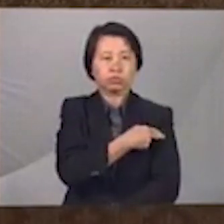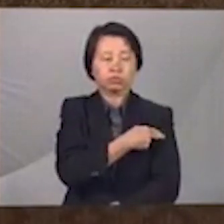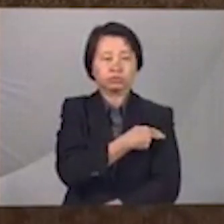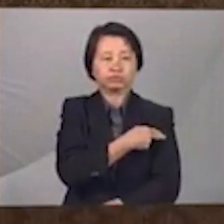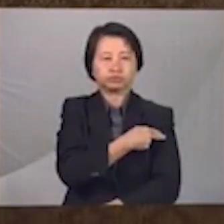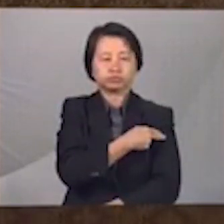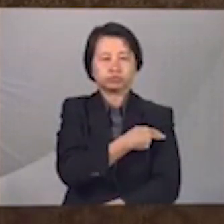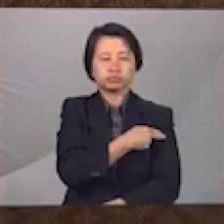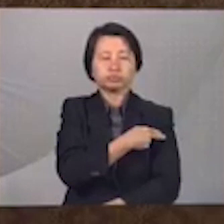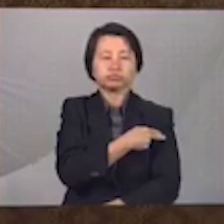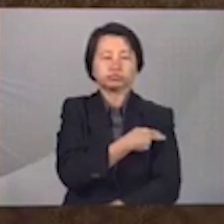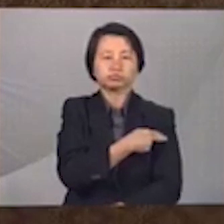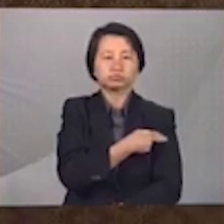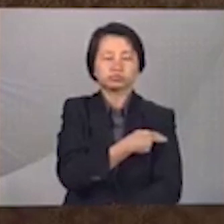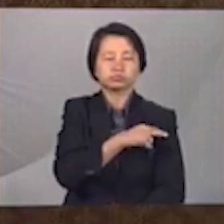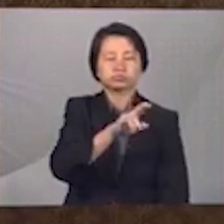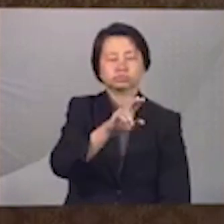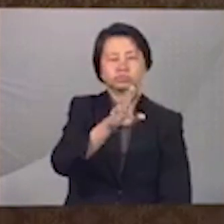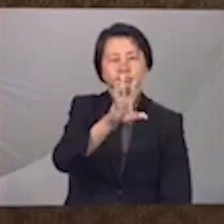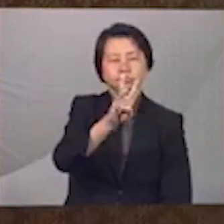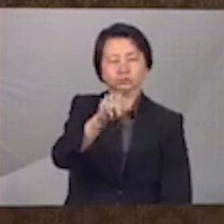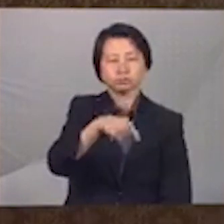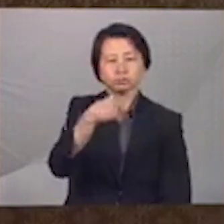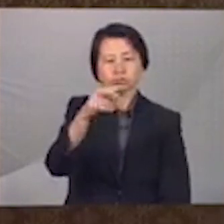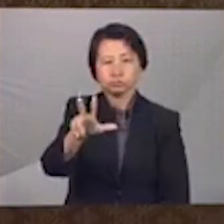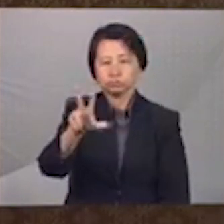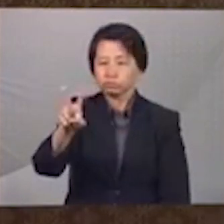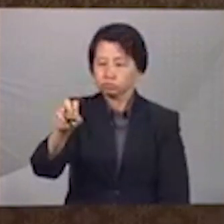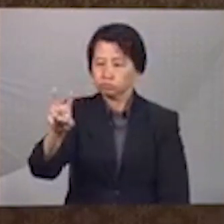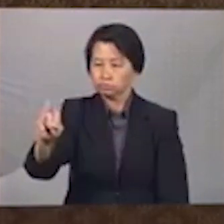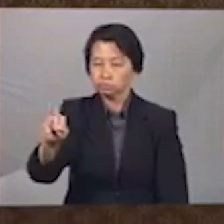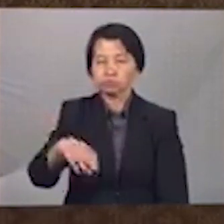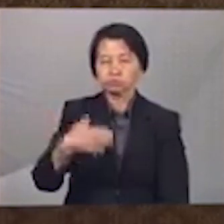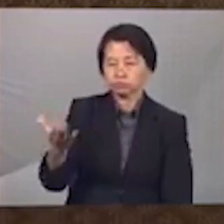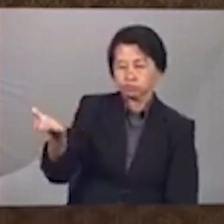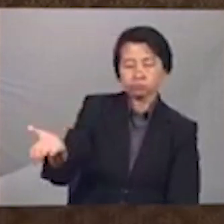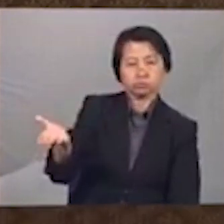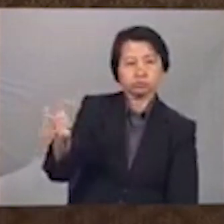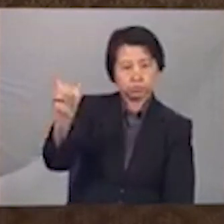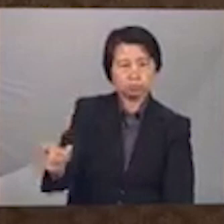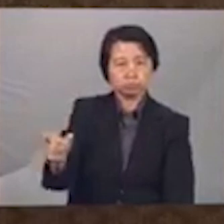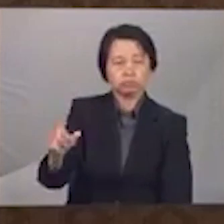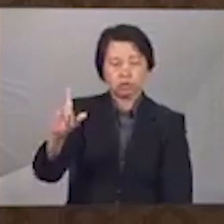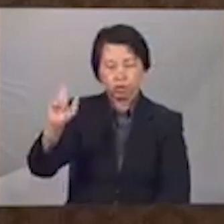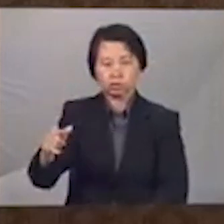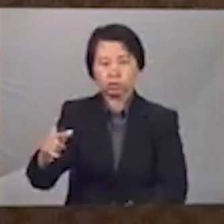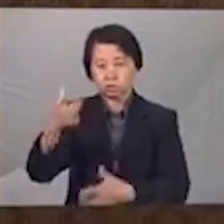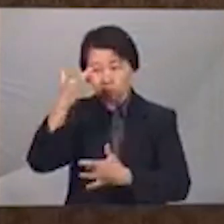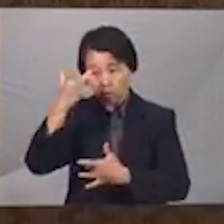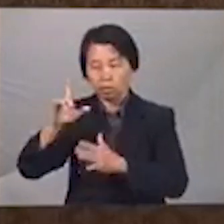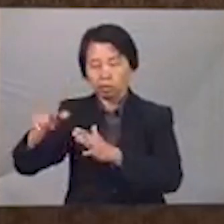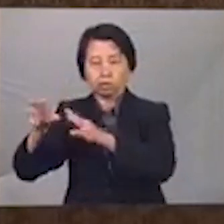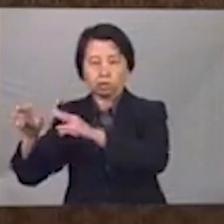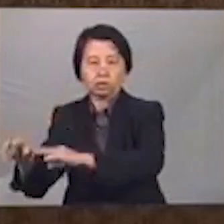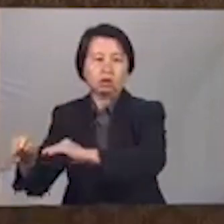pada 16 Mac 2020. Beliau, Allahyarham, kemudiannya telah dipindahkan